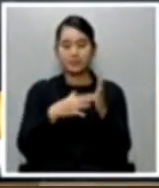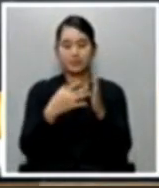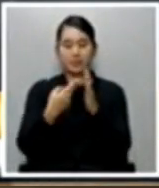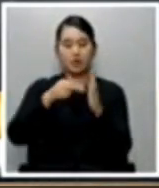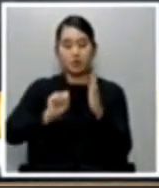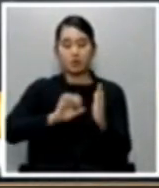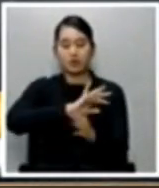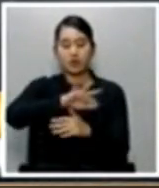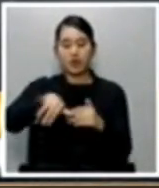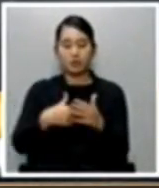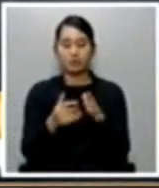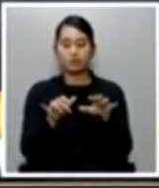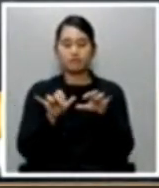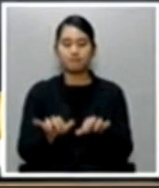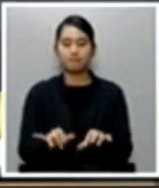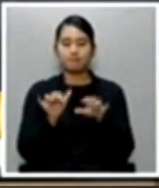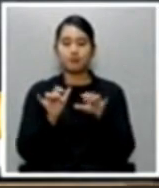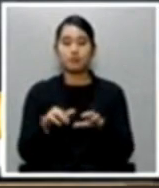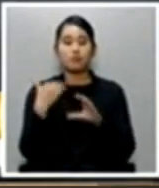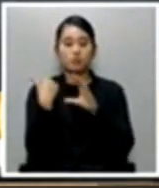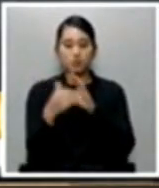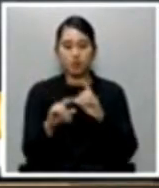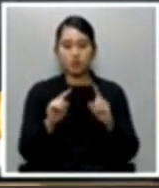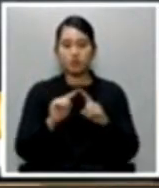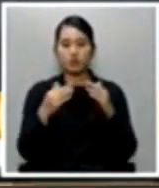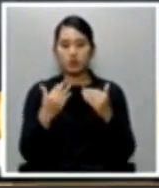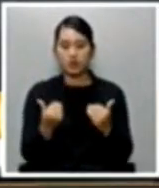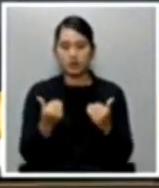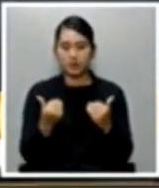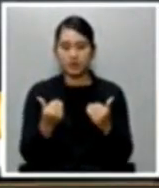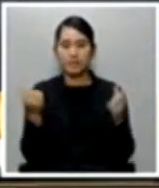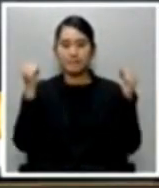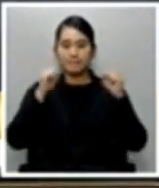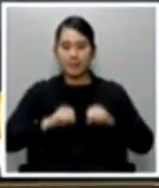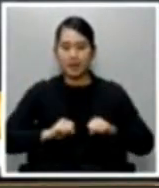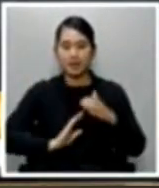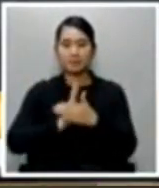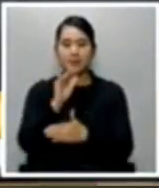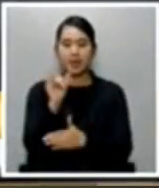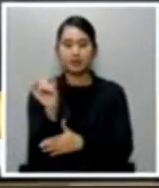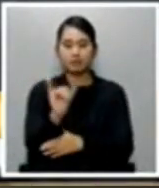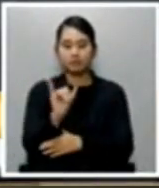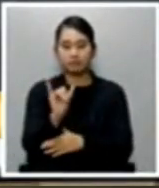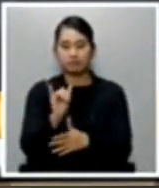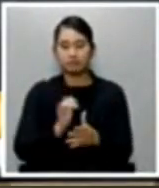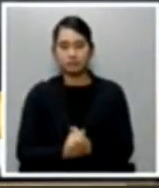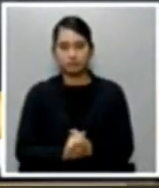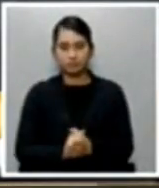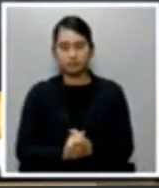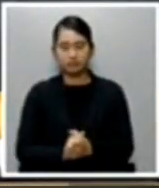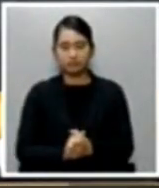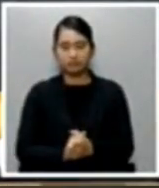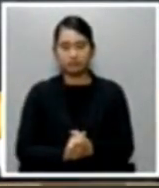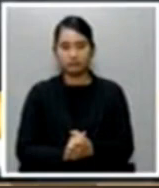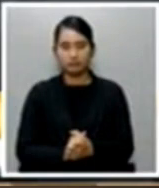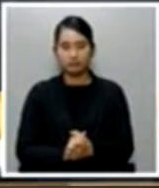ดที่เขาขี่ไปเนี่ยครับยังไม่ได้ผ่านความเห็นชอบนะครับ